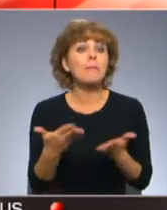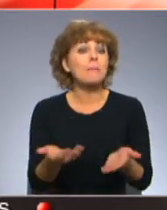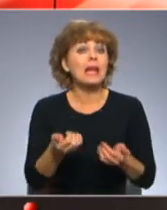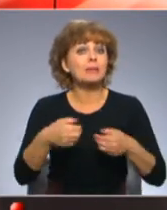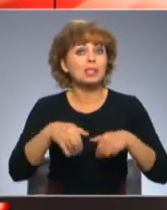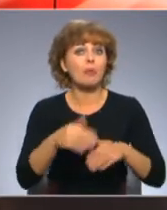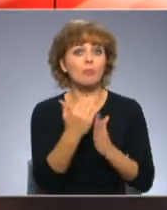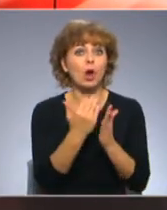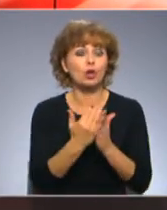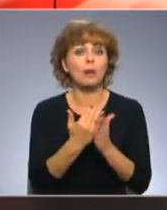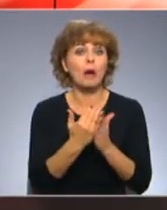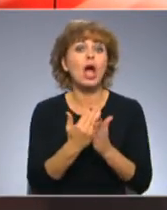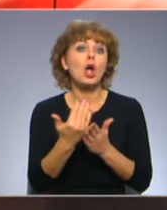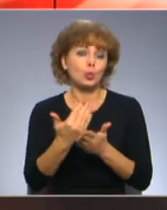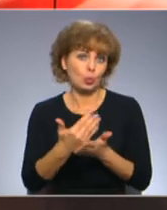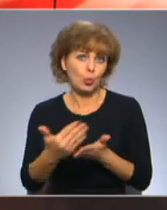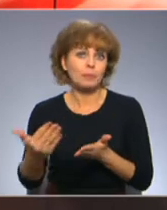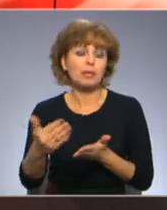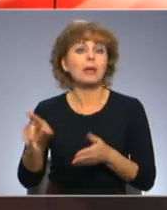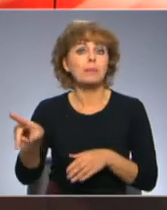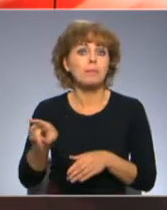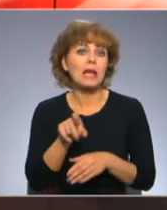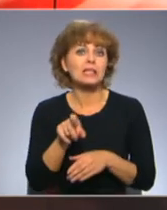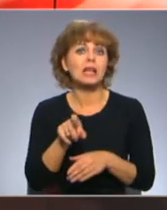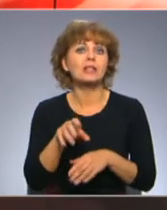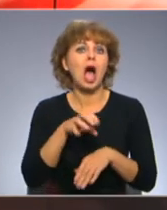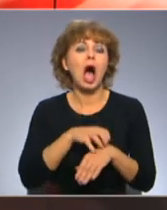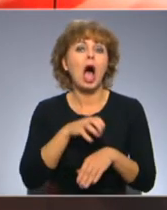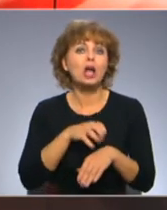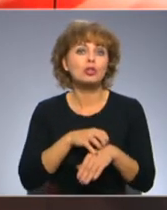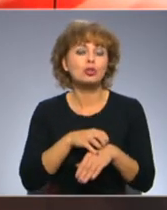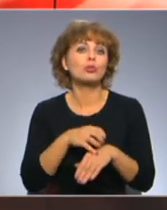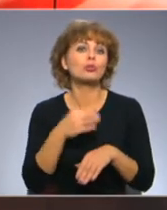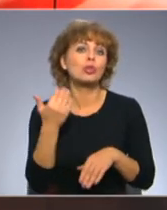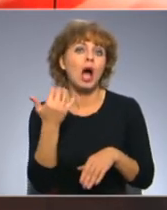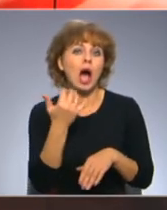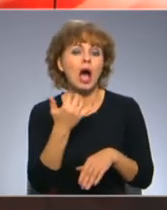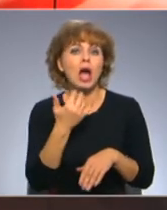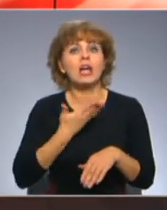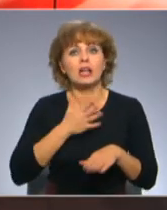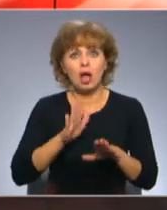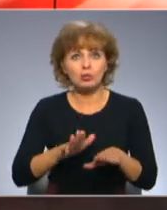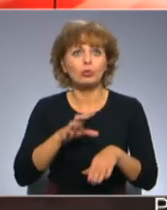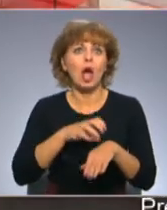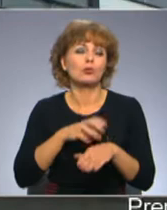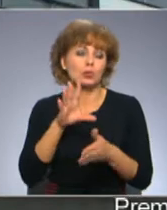pieņems lēmums šo programmu turpināt, lai piesaistītu gan ārstus rezidentus, gan ārstus ar pieredzi vairāk TV Kurzeme.